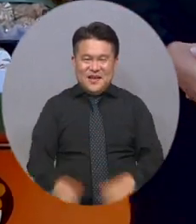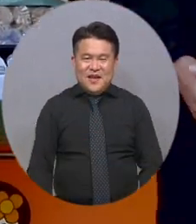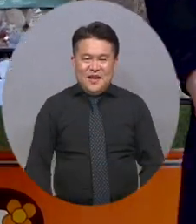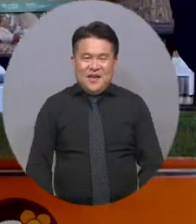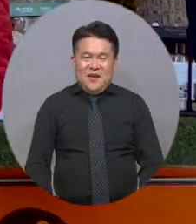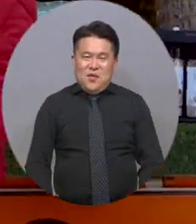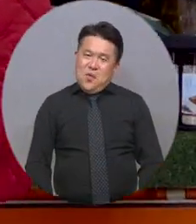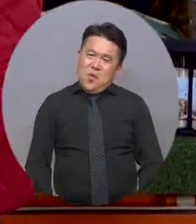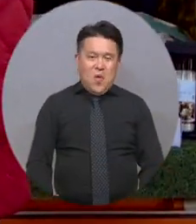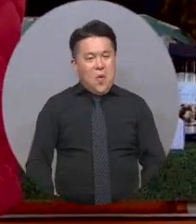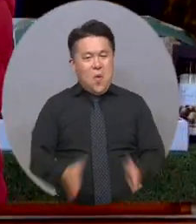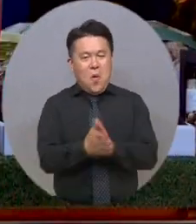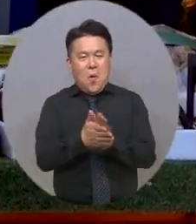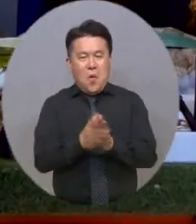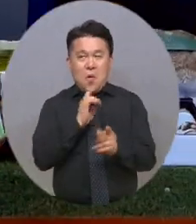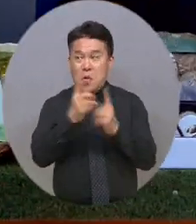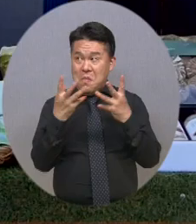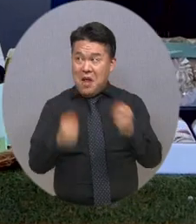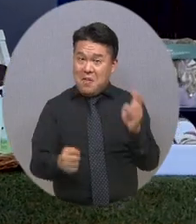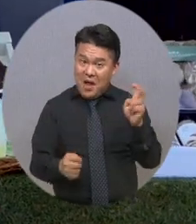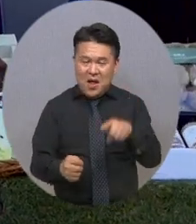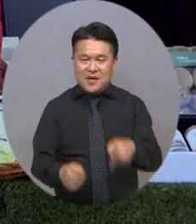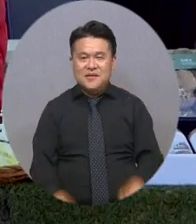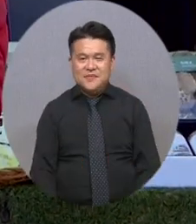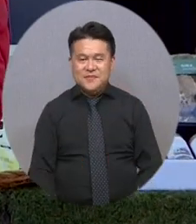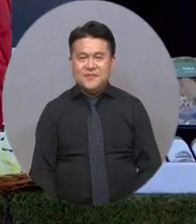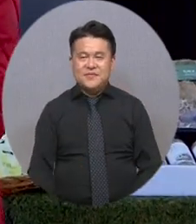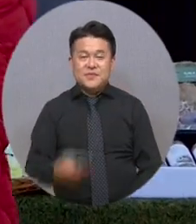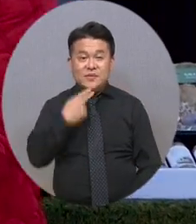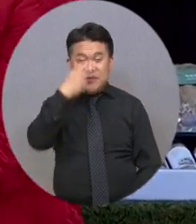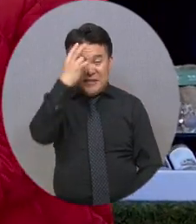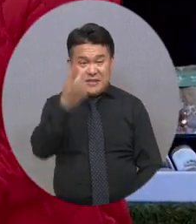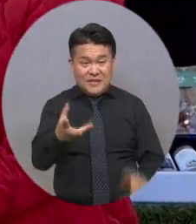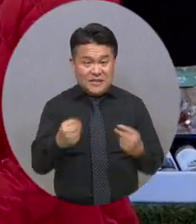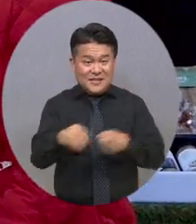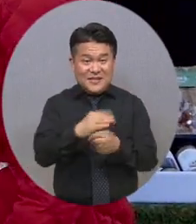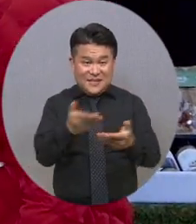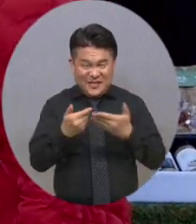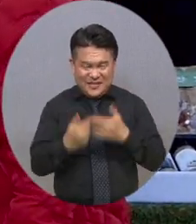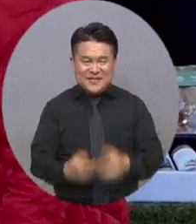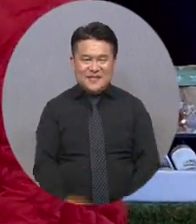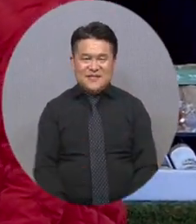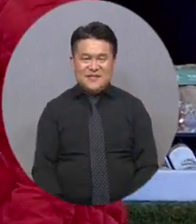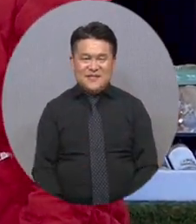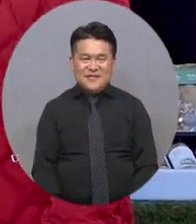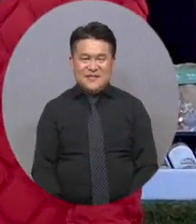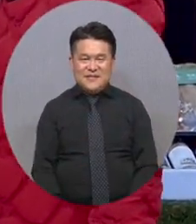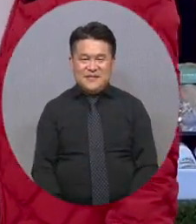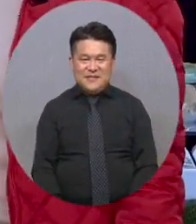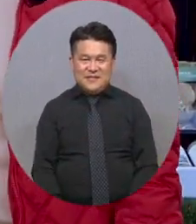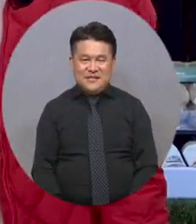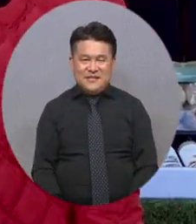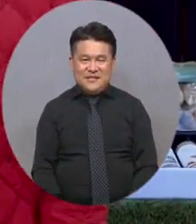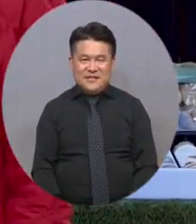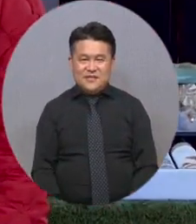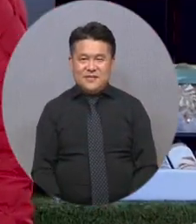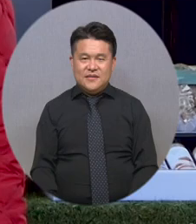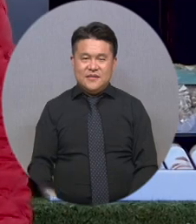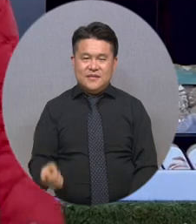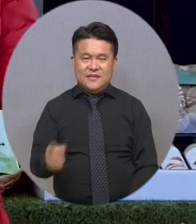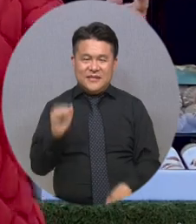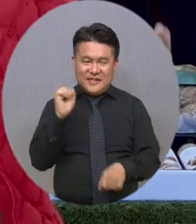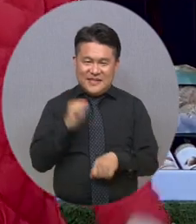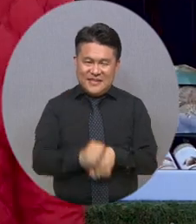아, 이거 진짜. 이거 주문 폭주하겠네. 그러게. 네. 야, 술씨 많이 사랑해 주시면 감사하겠습니다. 신기해. 와. 여보 잘했어